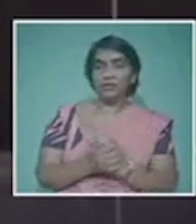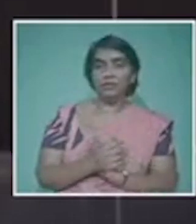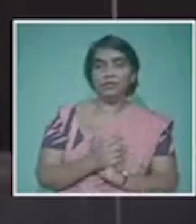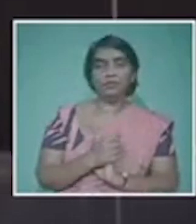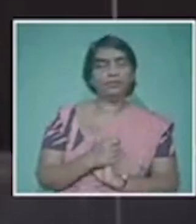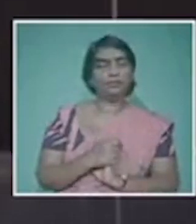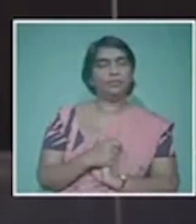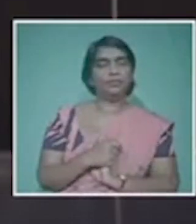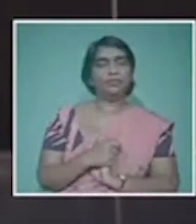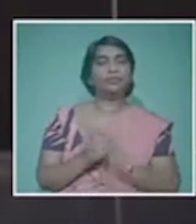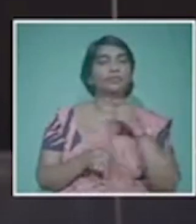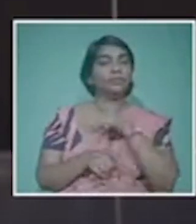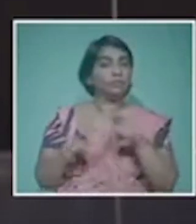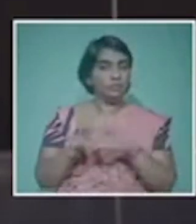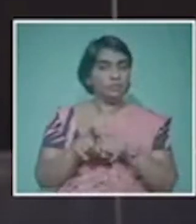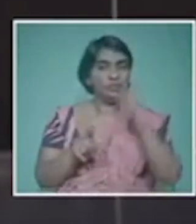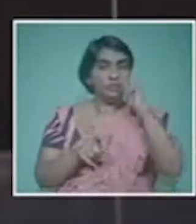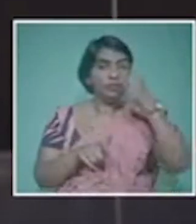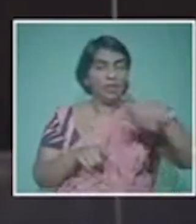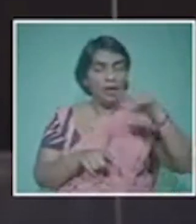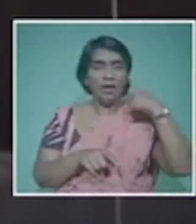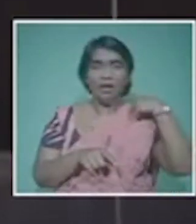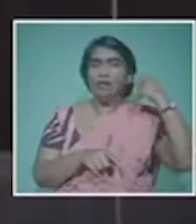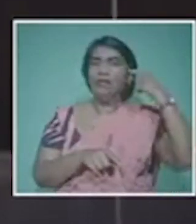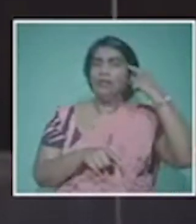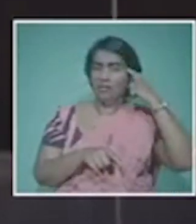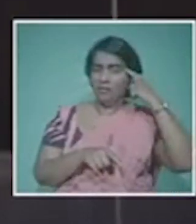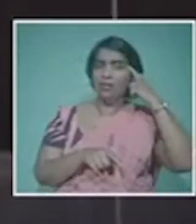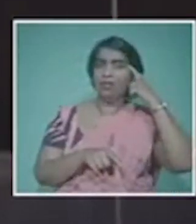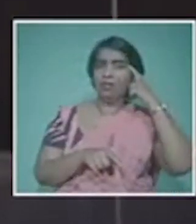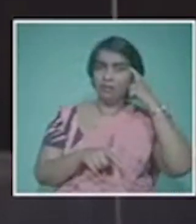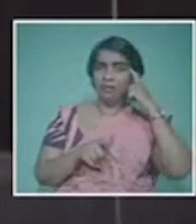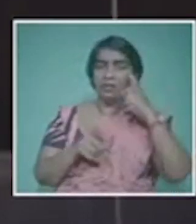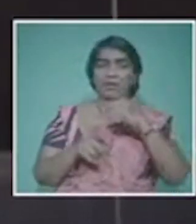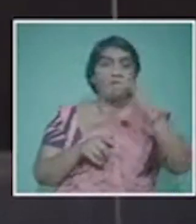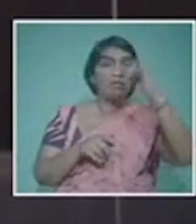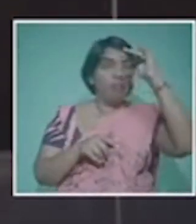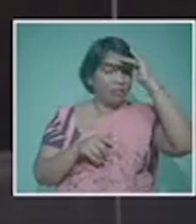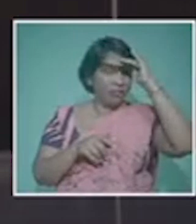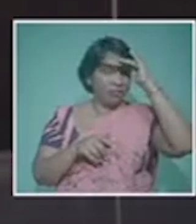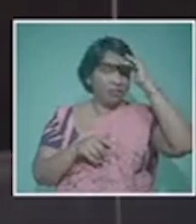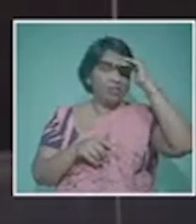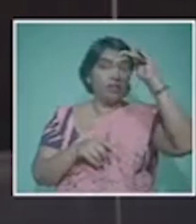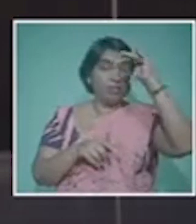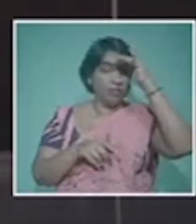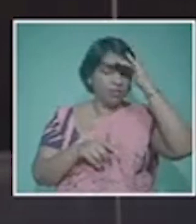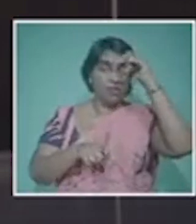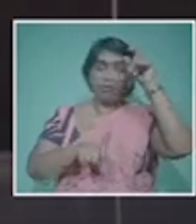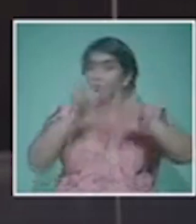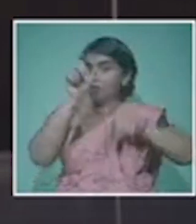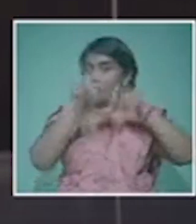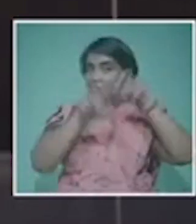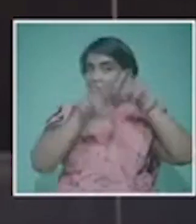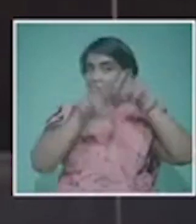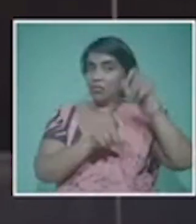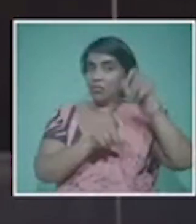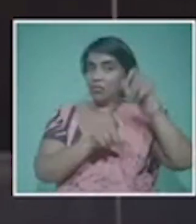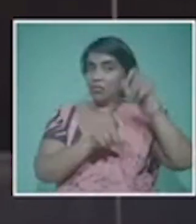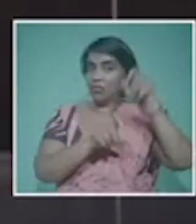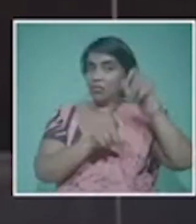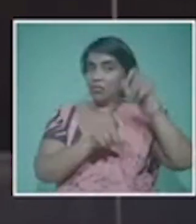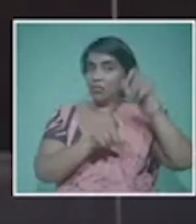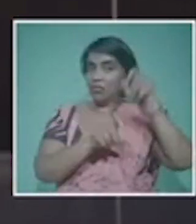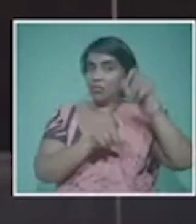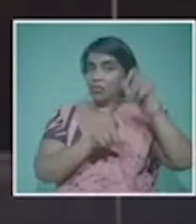செலவினங்களை குறைத்து பொருளாதார மீட்சிக்கு அவதானம் செலுத்தப்பட்டிருக்க வேண்டும். இவ்வாறான தீர்மானங்களை மேற்கொண்டால் மாத்திரமே தலைவருக்கான